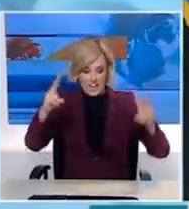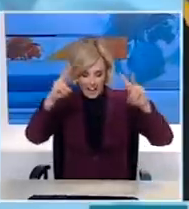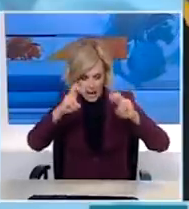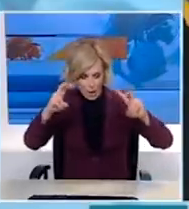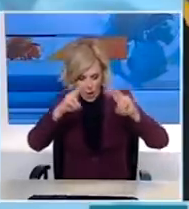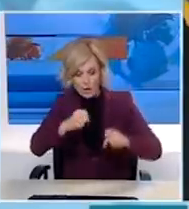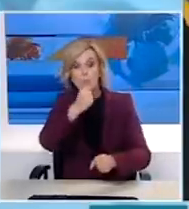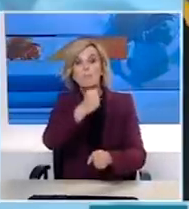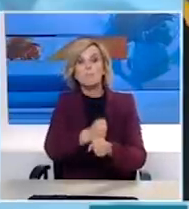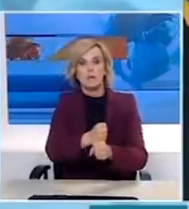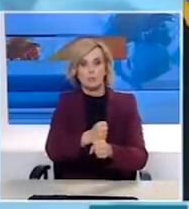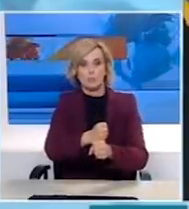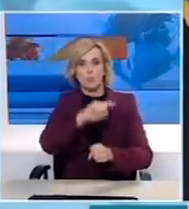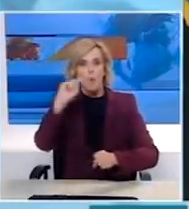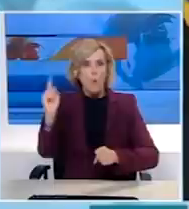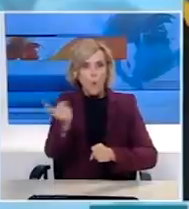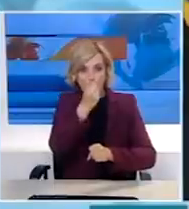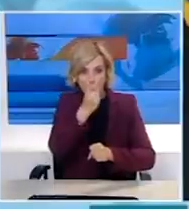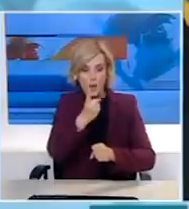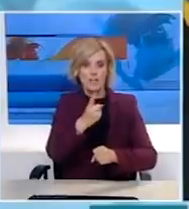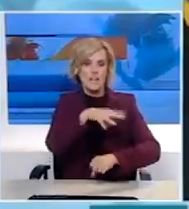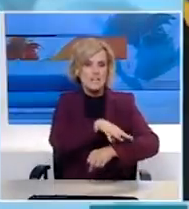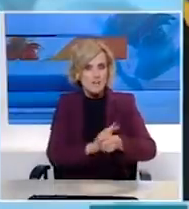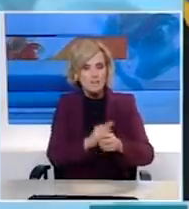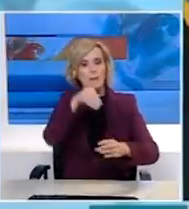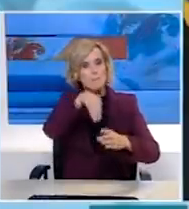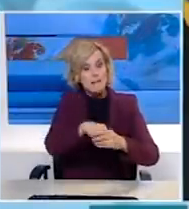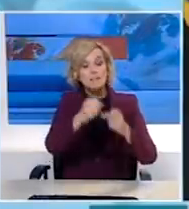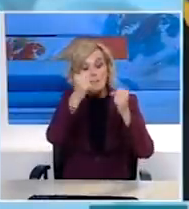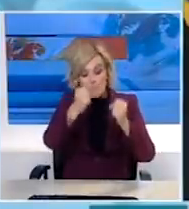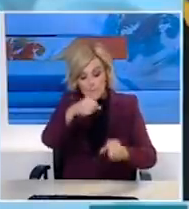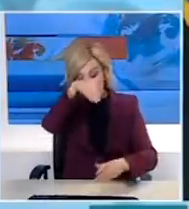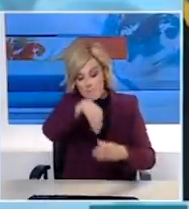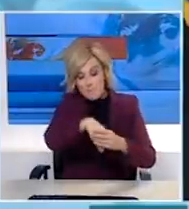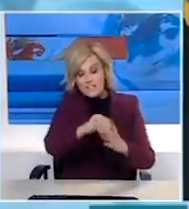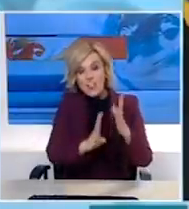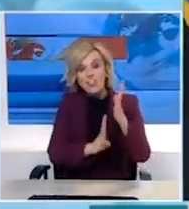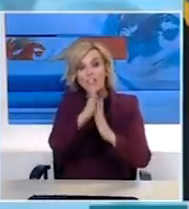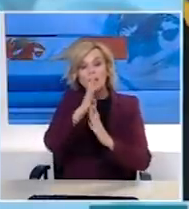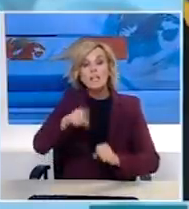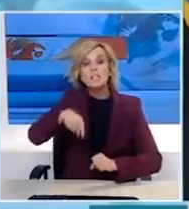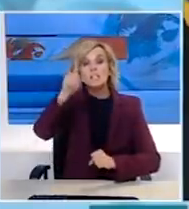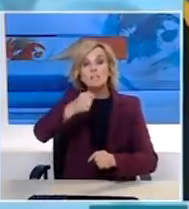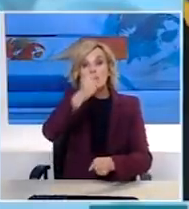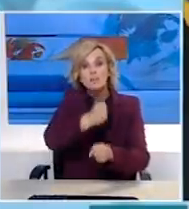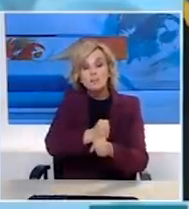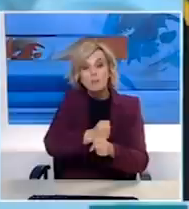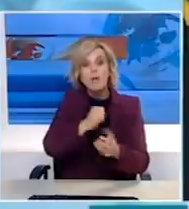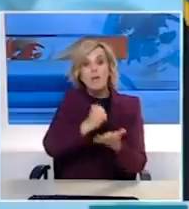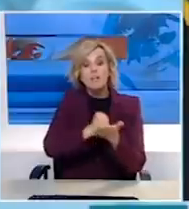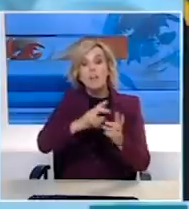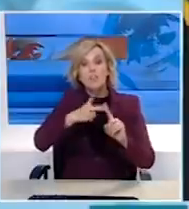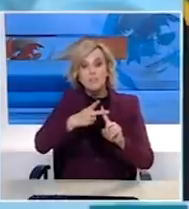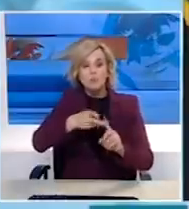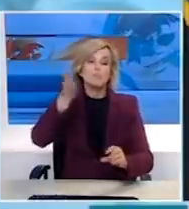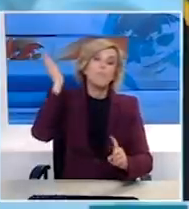ελέγχων. Όλα τα πληρώματα θα παραμείνουν σε καραντίνα εντός των σκαφών για 14 ημέρες και θα επιβληθούν οι προβλεπόμενες από τον